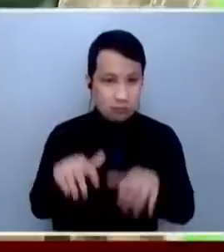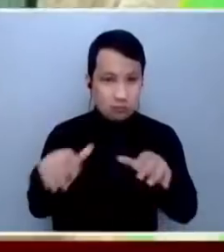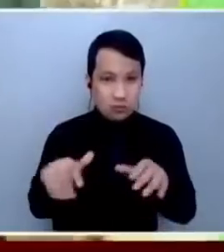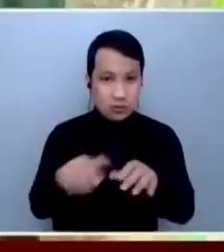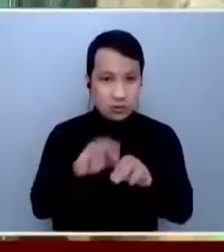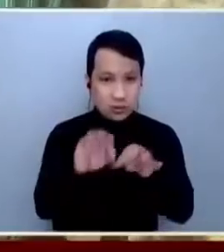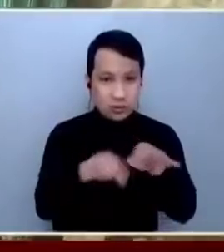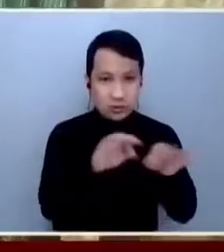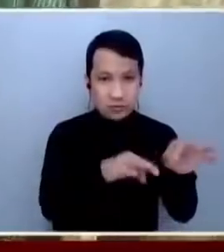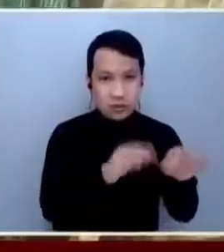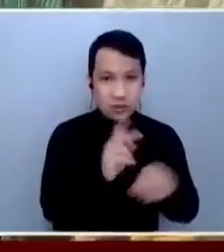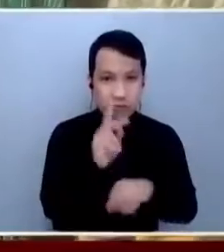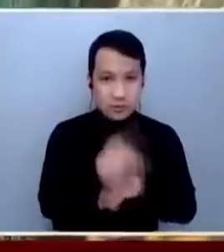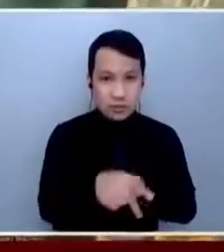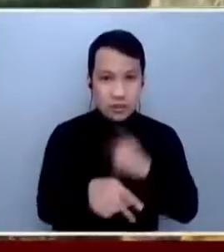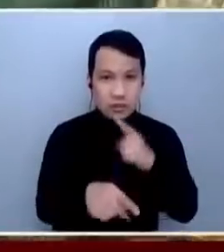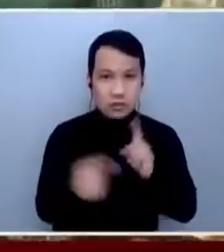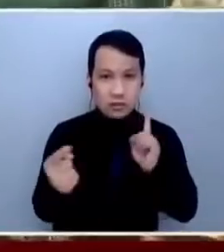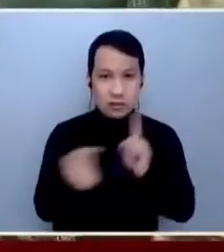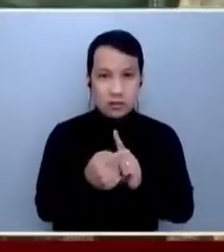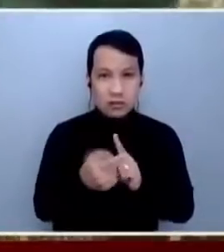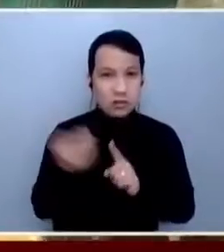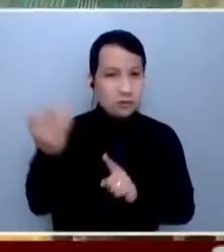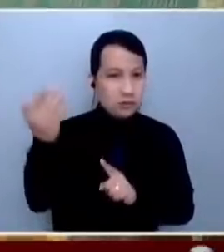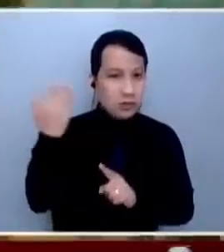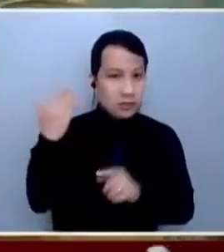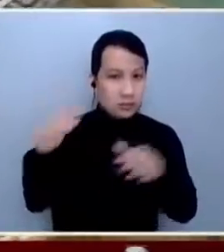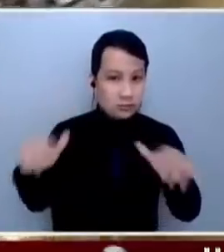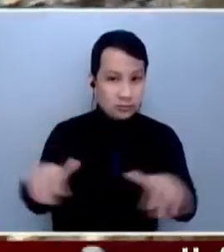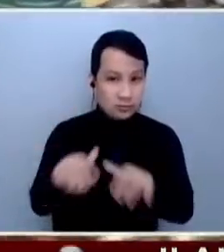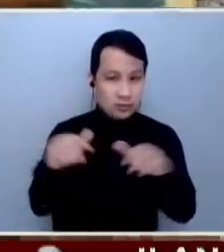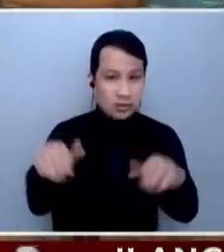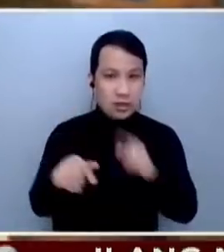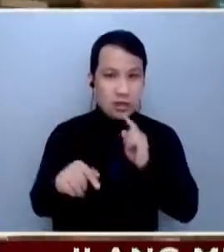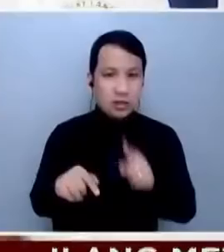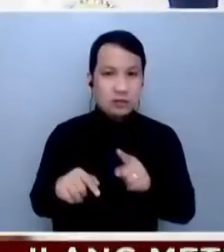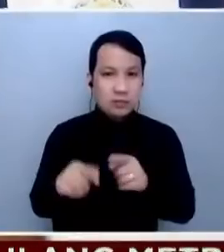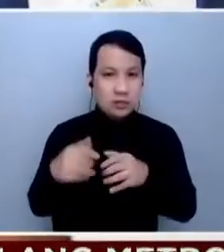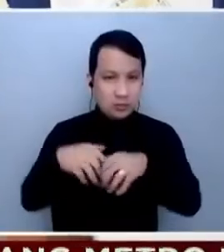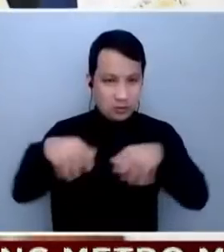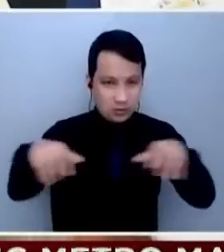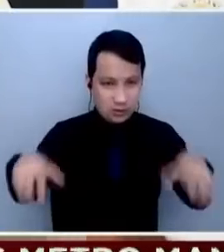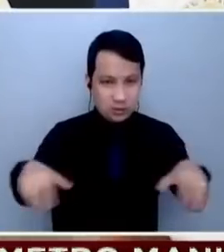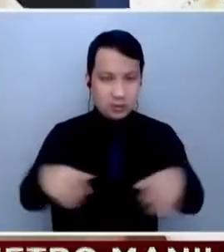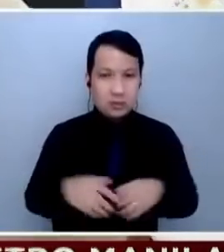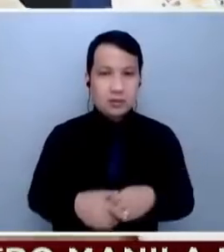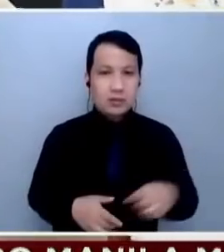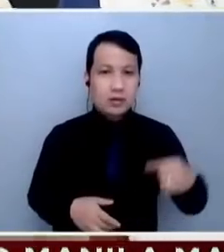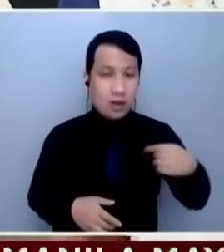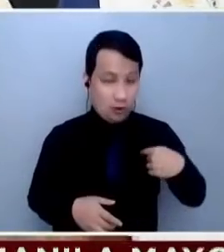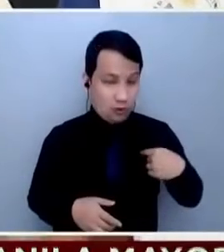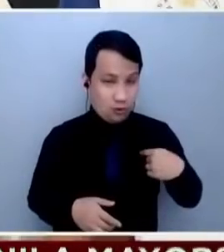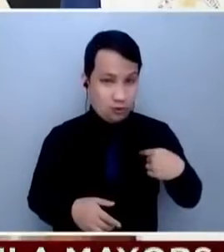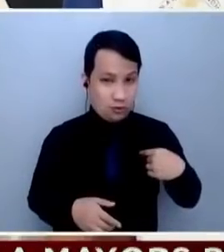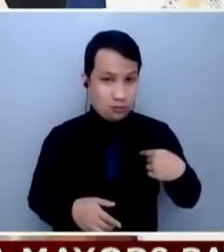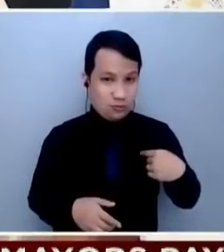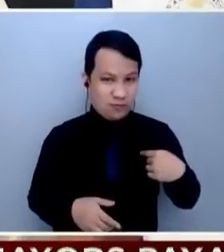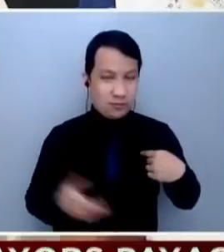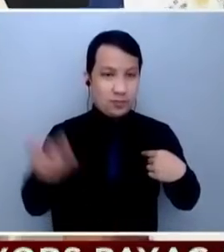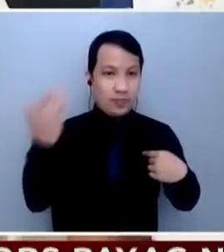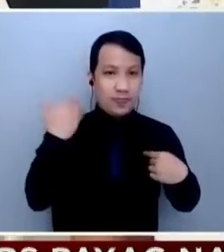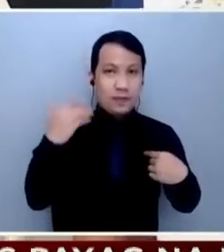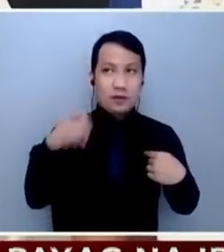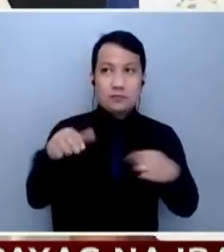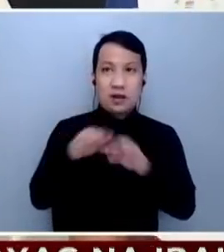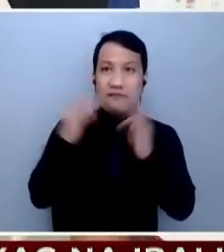palay. Tinagpo din ng mayor ang mga kasama noon sa trabaho at mga kapitbahay. Dito halos yung mga ibang kamag-anakan